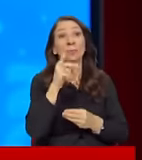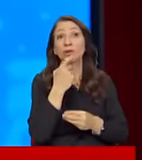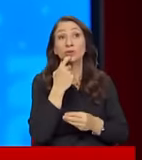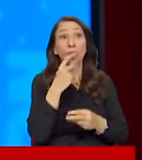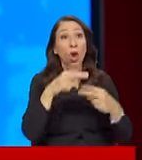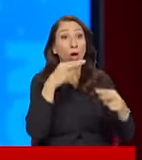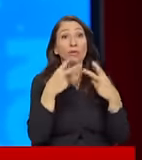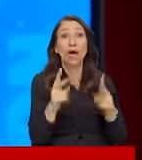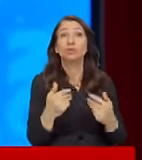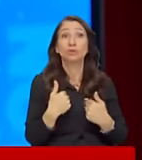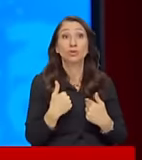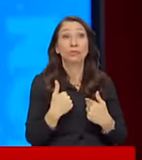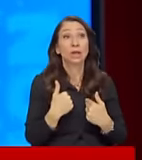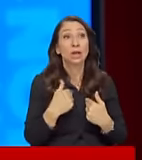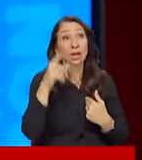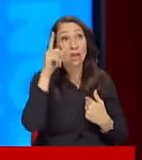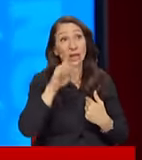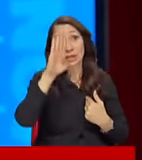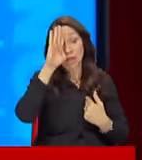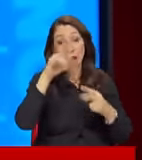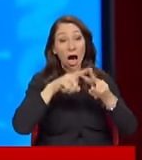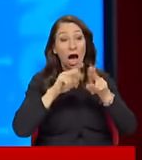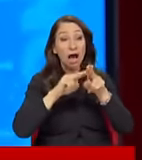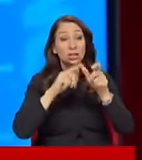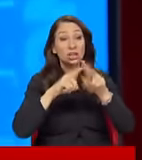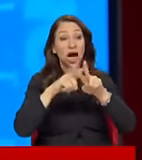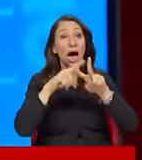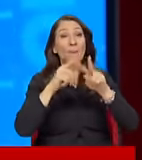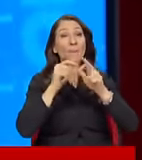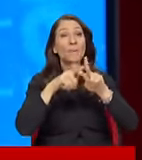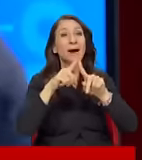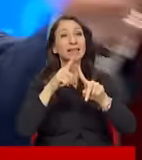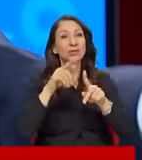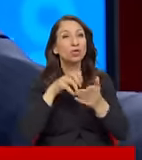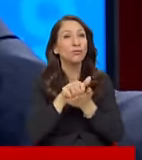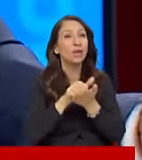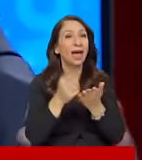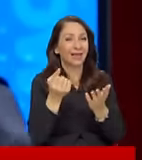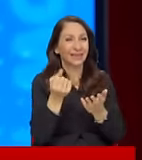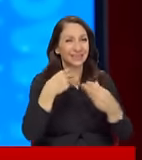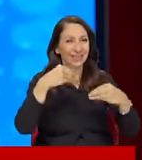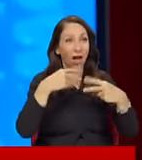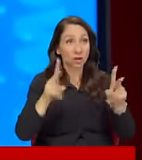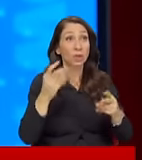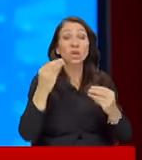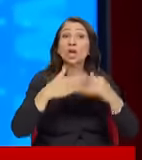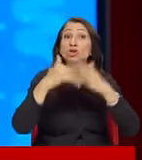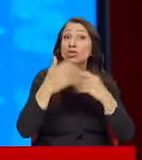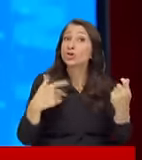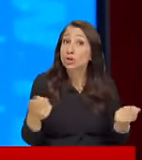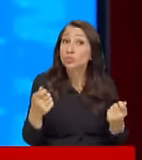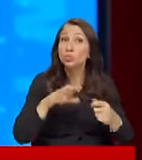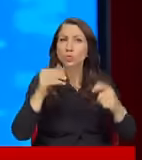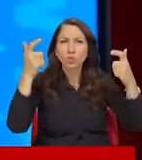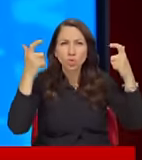yaşında o lokantayı açmışım. İstanbul ilk Akçaabat köftecisini açtım. İyi ki yani inşaatlarda iyi ki bütün bu